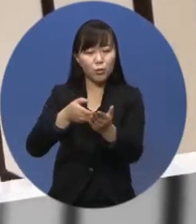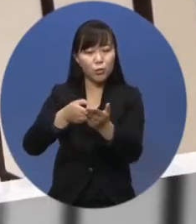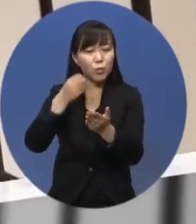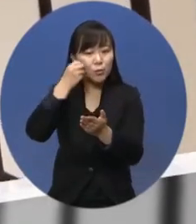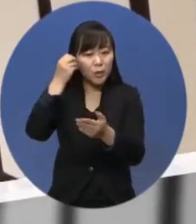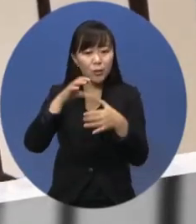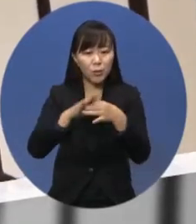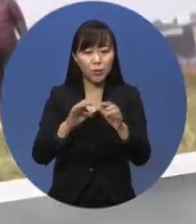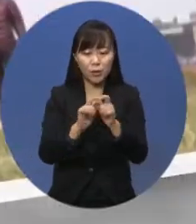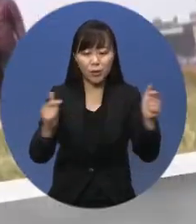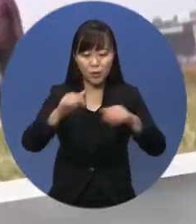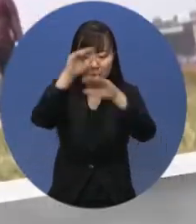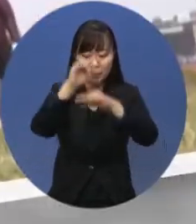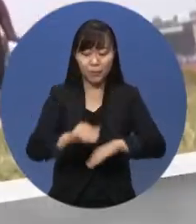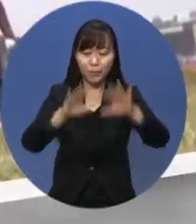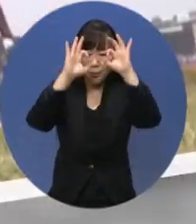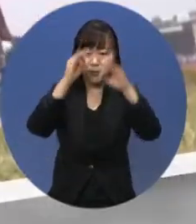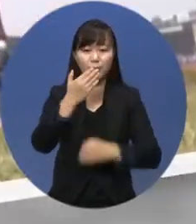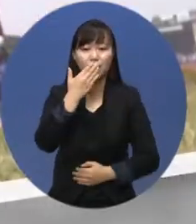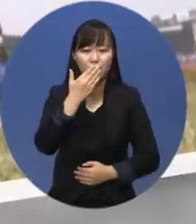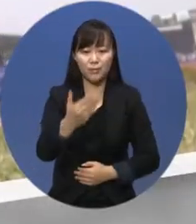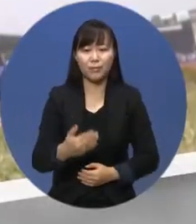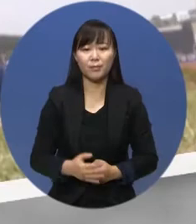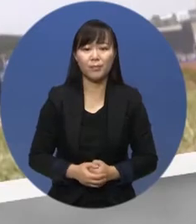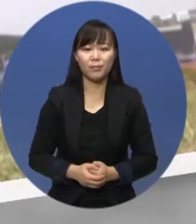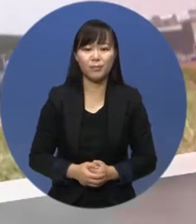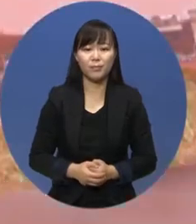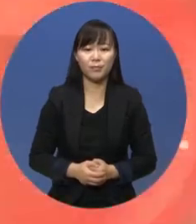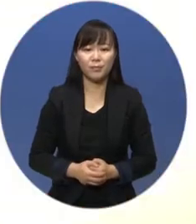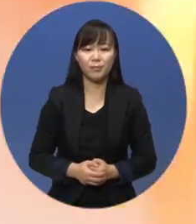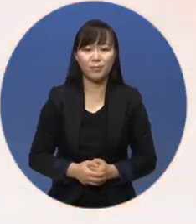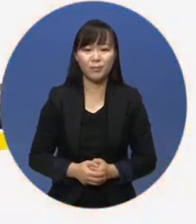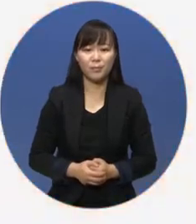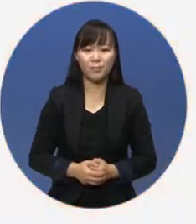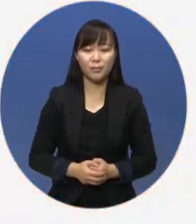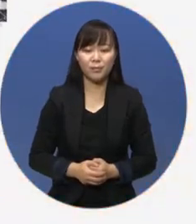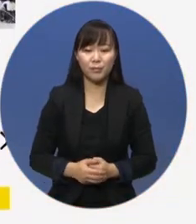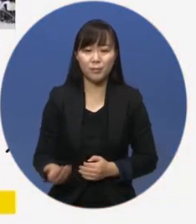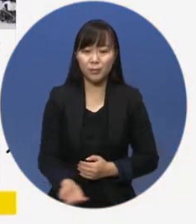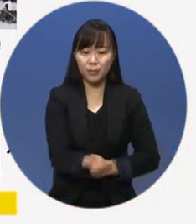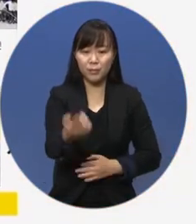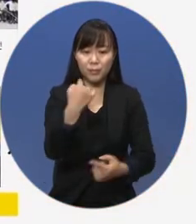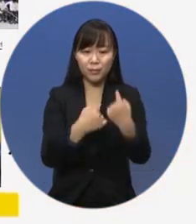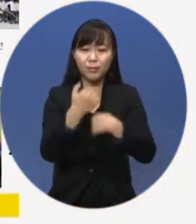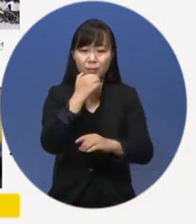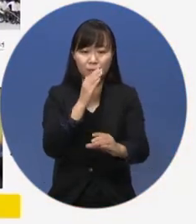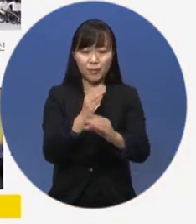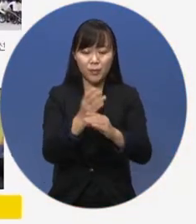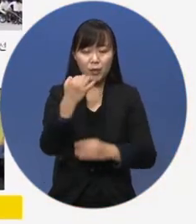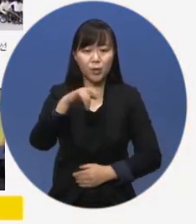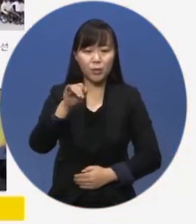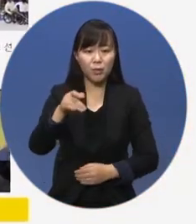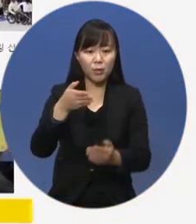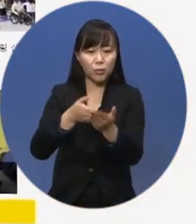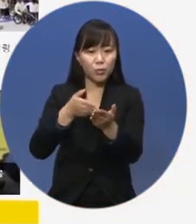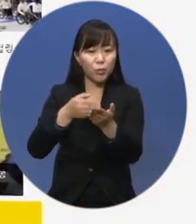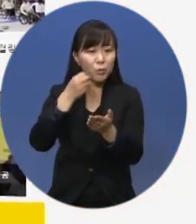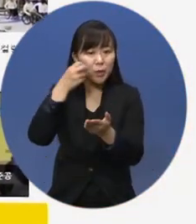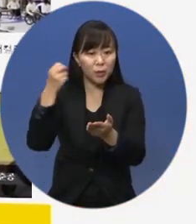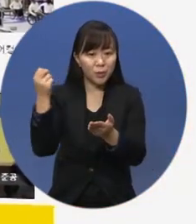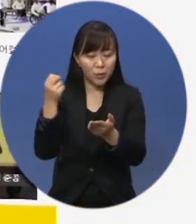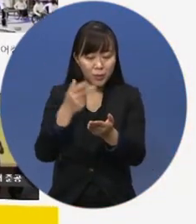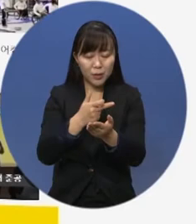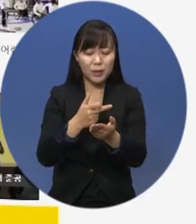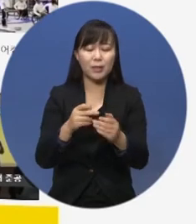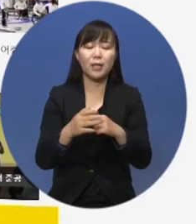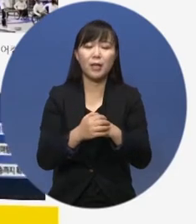웰페어뉴스 홈페이지를 통해 보다 다양한 소식을 접할 수 있습니다. 시청자 여러분의 제보를 기다립니다. 웰페어뉴스